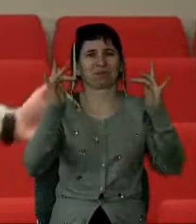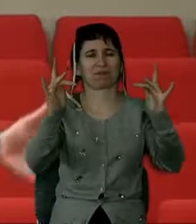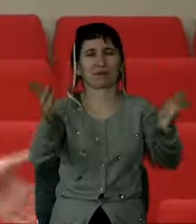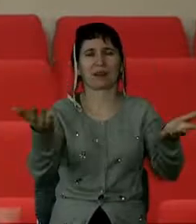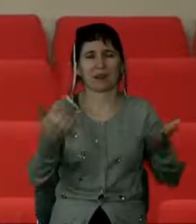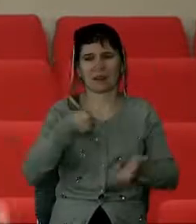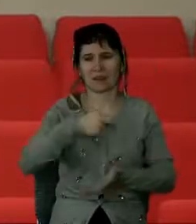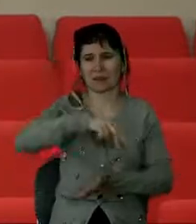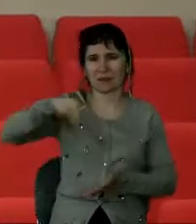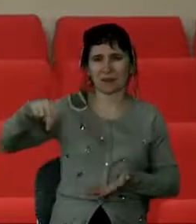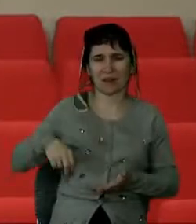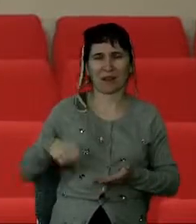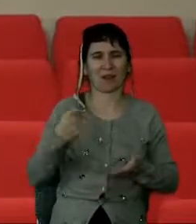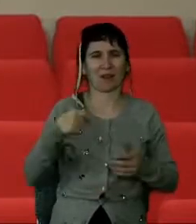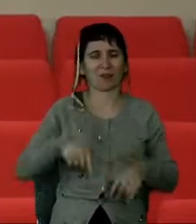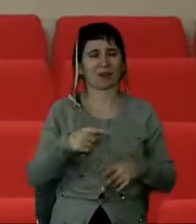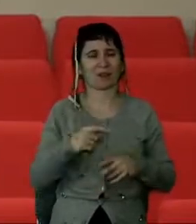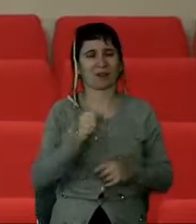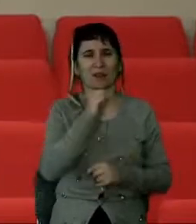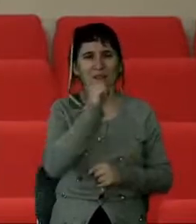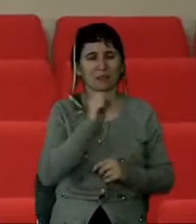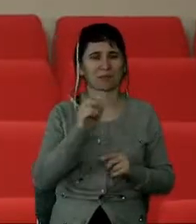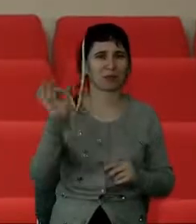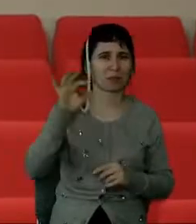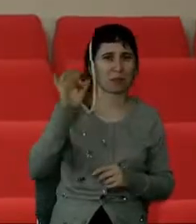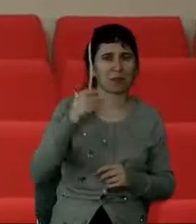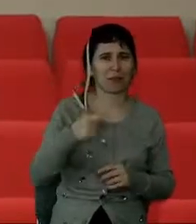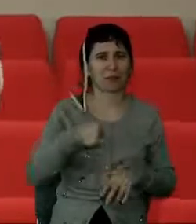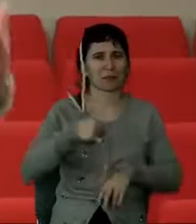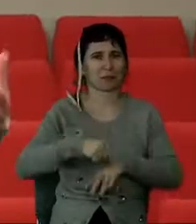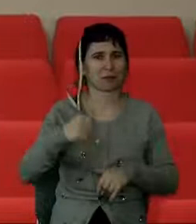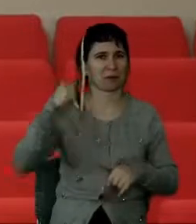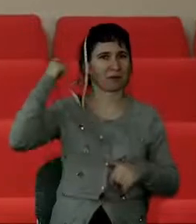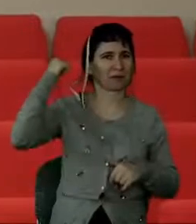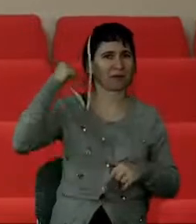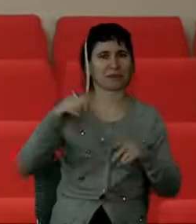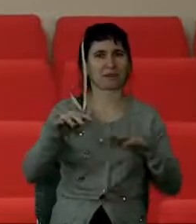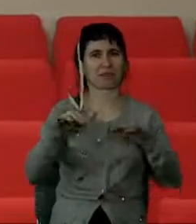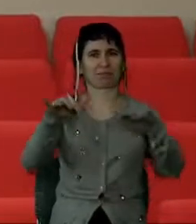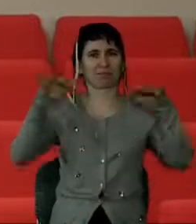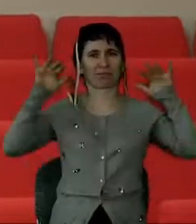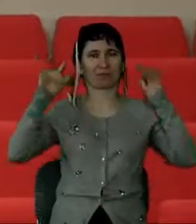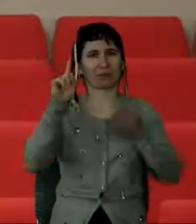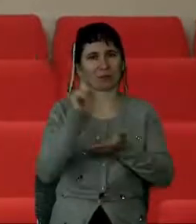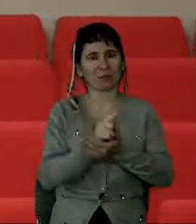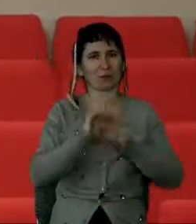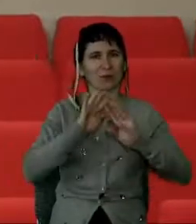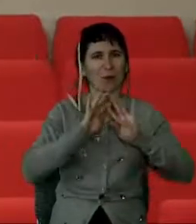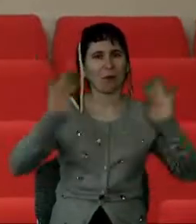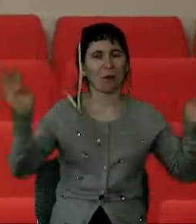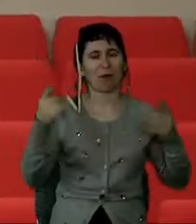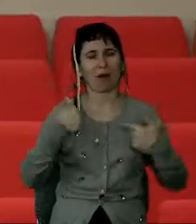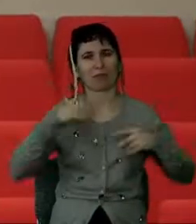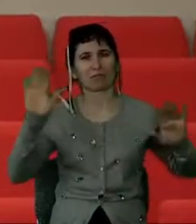тобою сидить цілий хор. Або коли співаєш, долучається повний зал до співу і